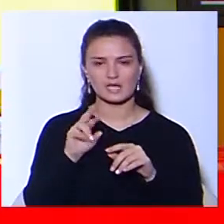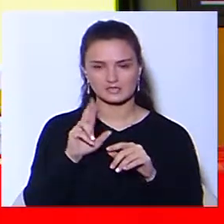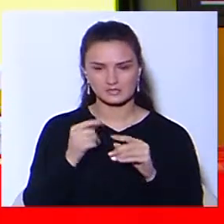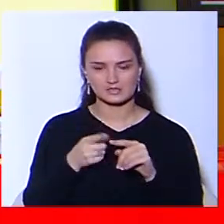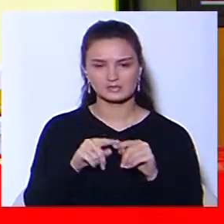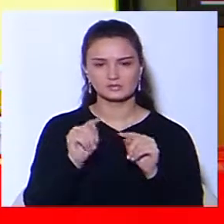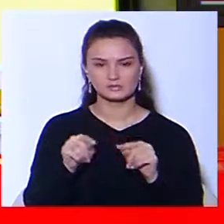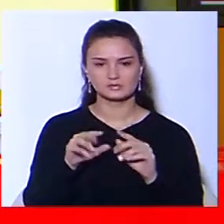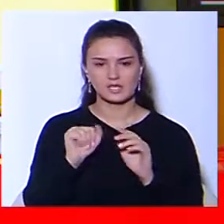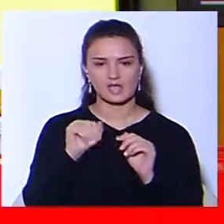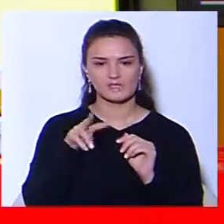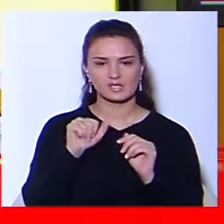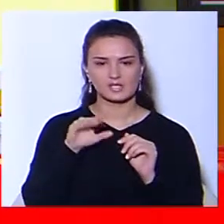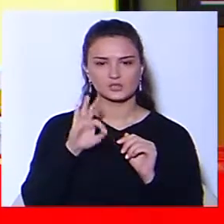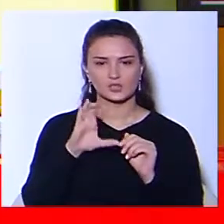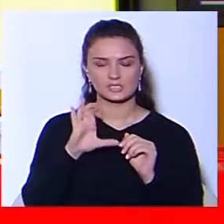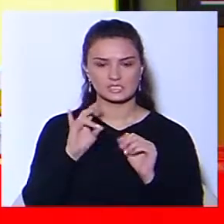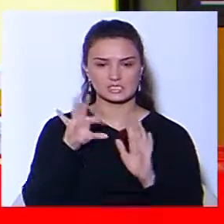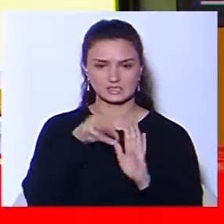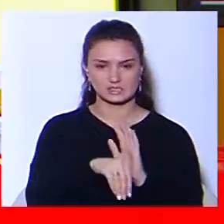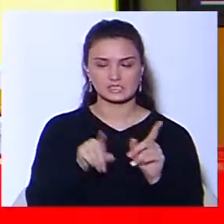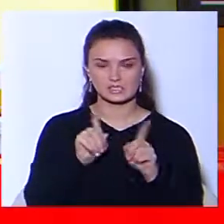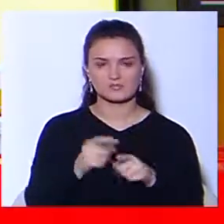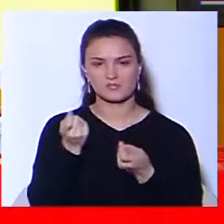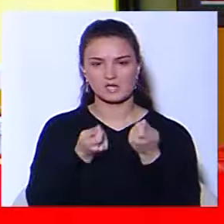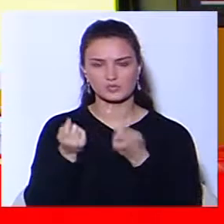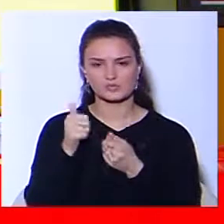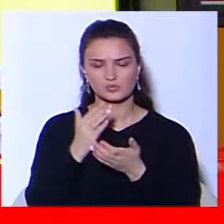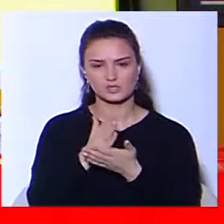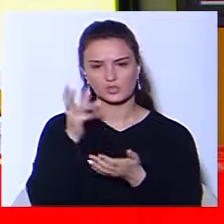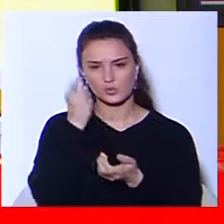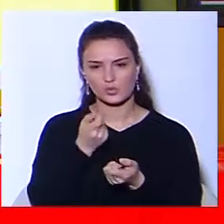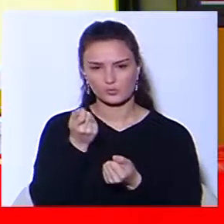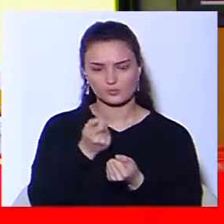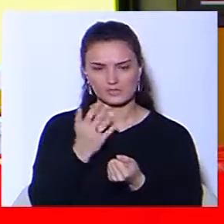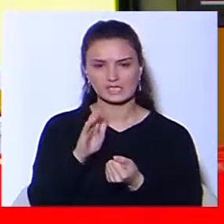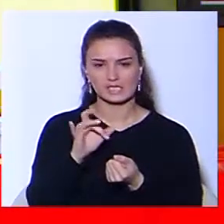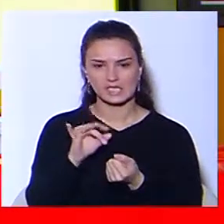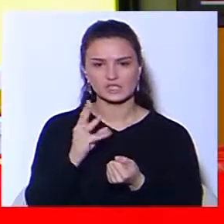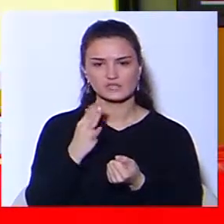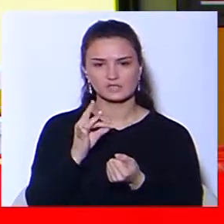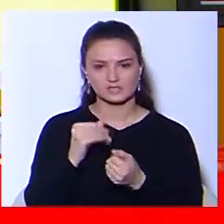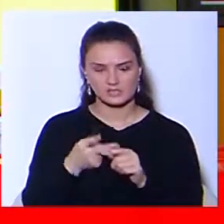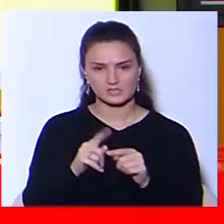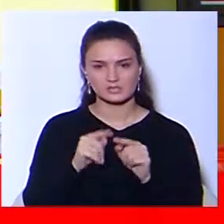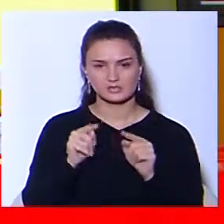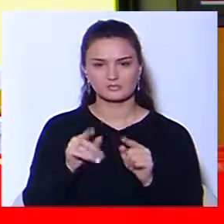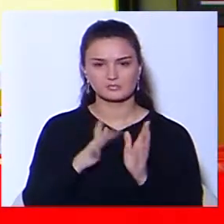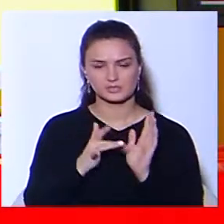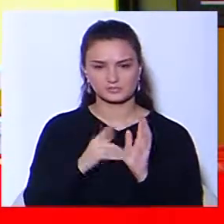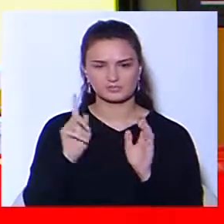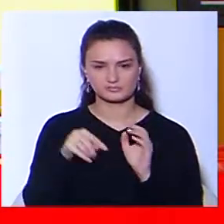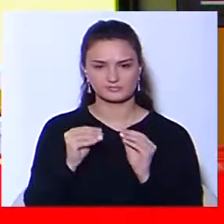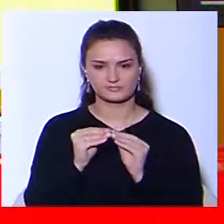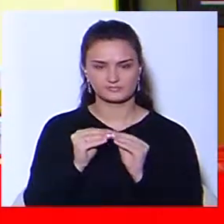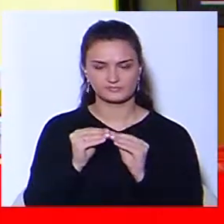gaxdes aflatoksinis tsqaro. Aseve iseti martslovnebi rogorc aris khorbali, keri, shvia. Tken tsarmoidginet brinjitski,